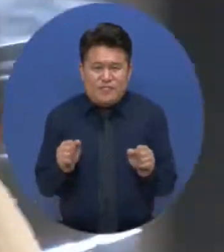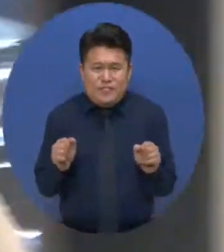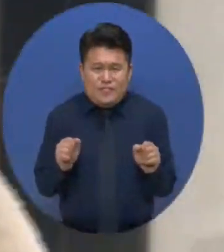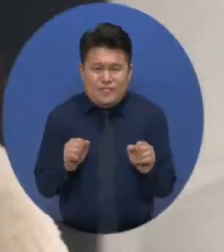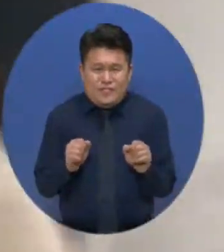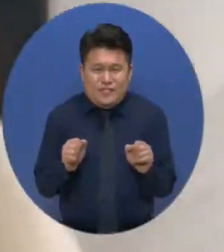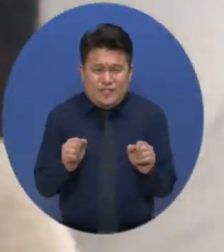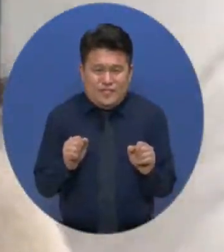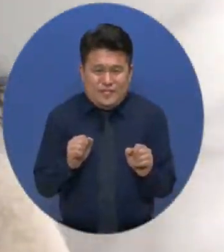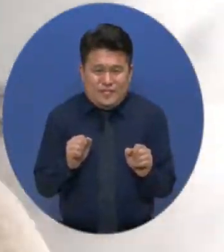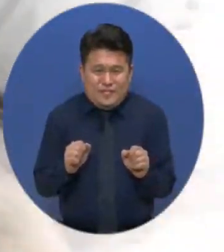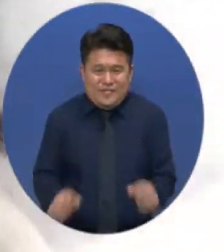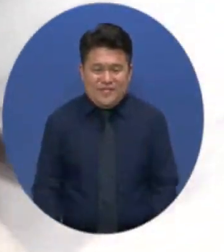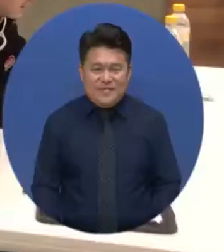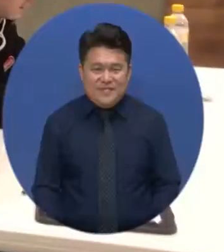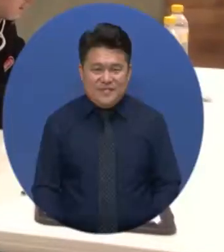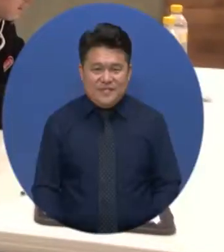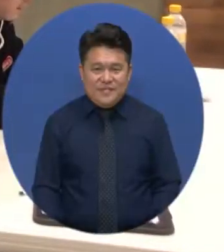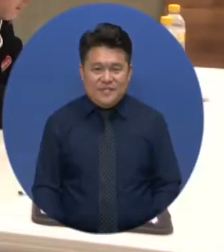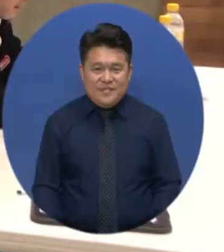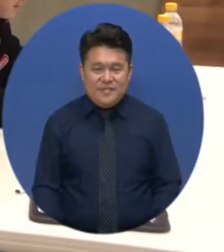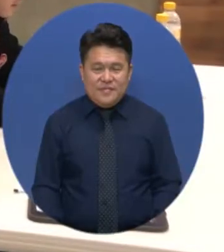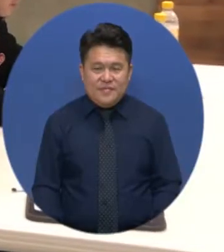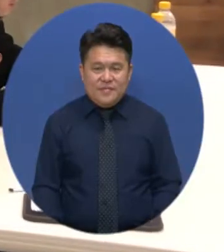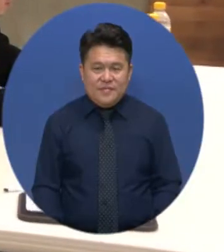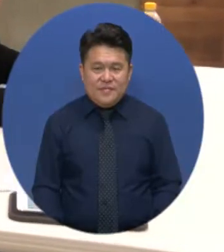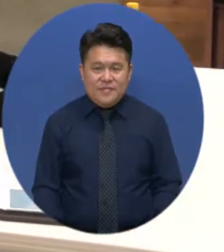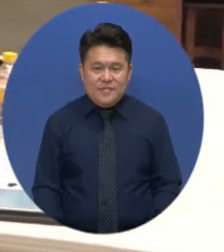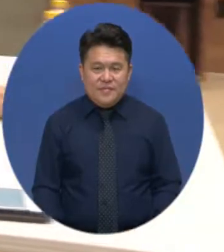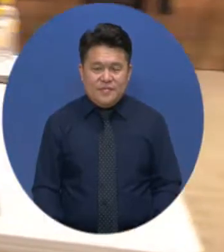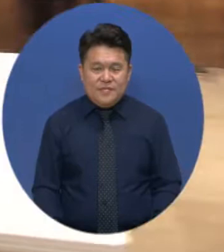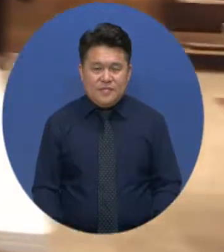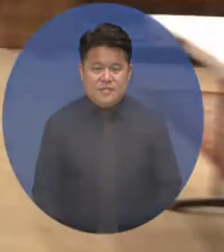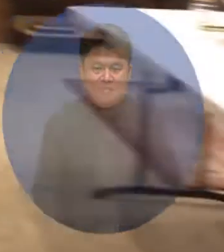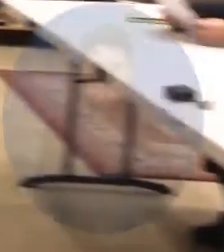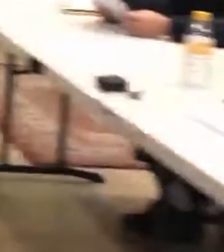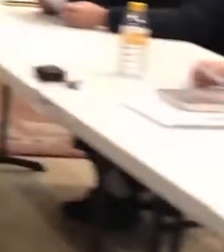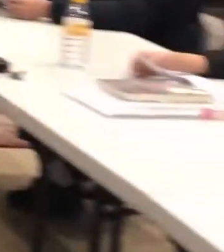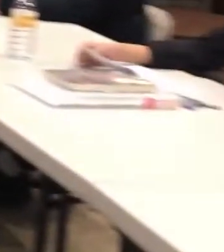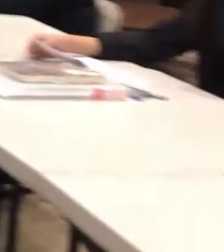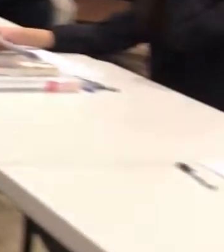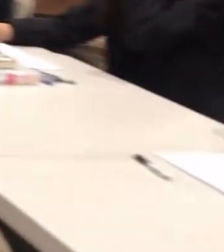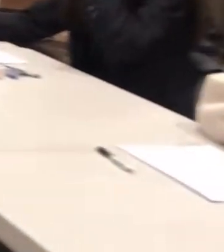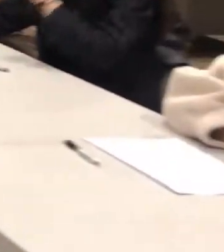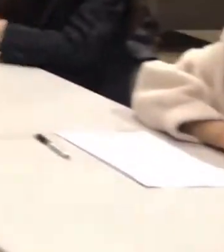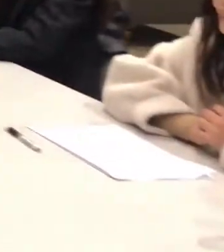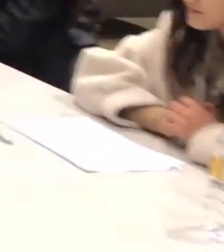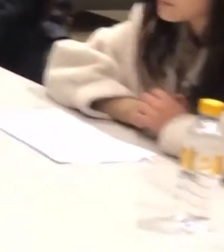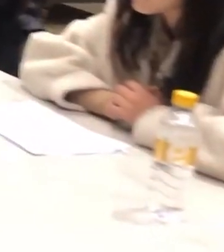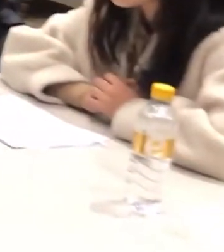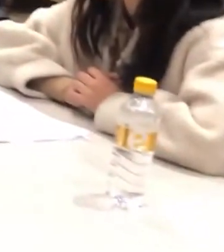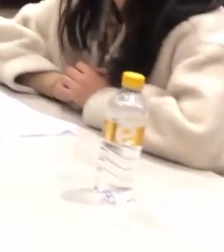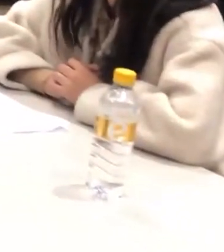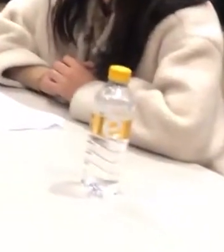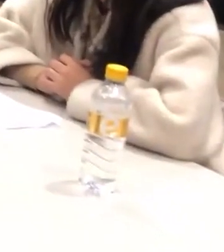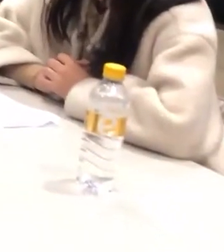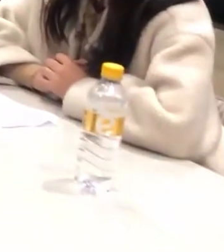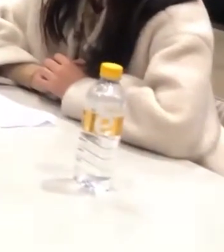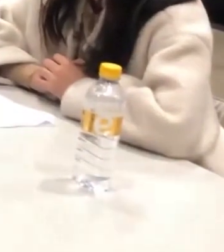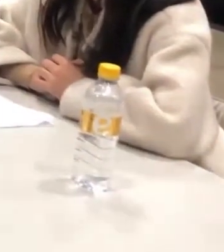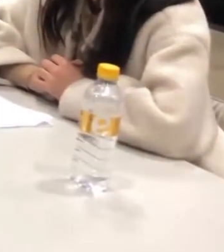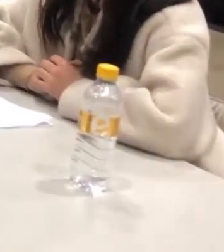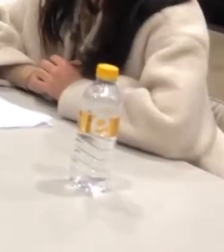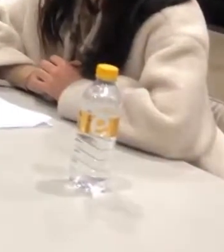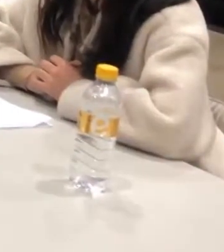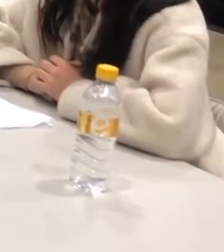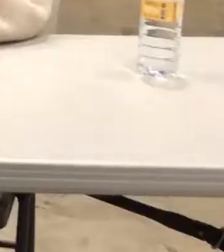추워요 여러분. 대기 밑에서 진동하는 음식을 꺼내는 침대형 청년으로 쏟아지는 햇살을